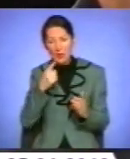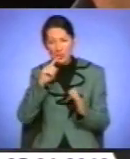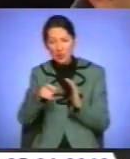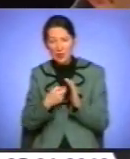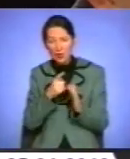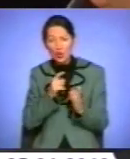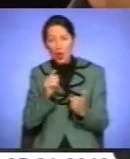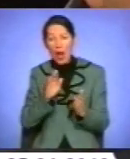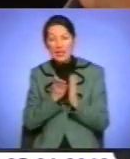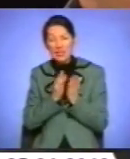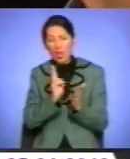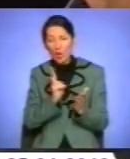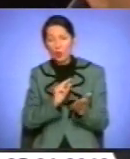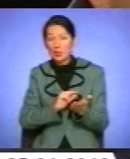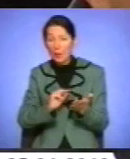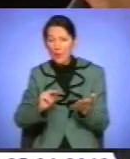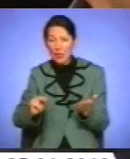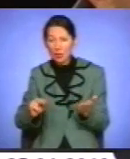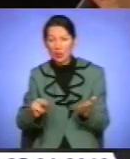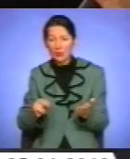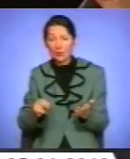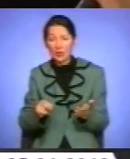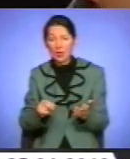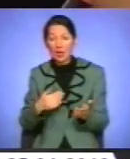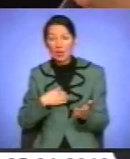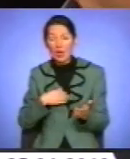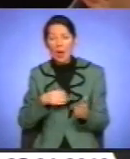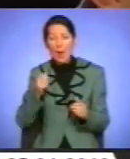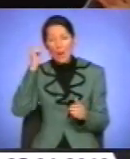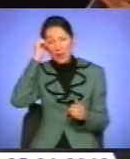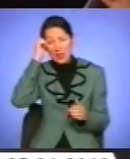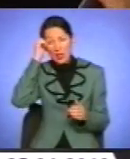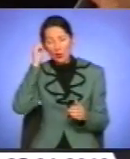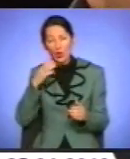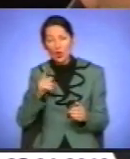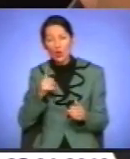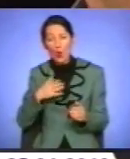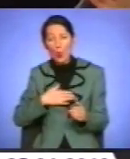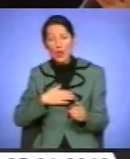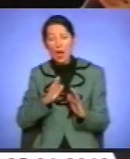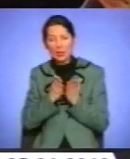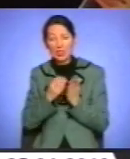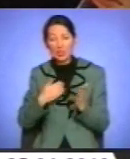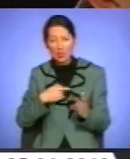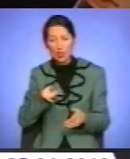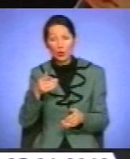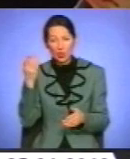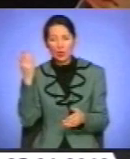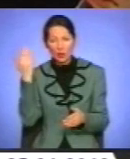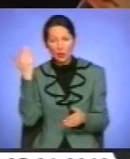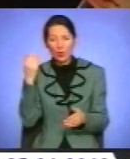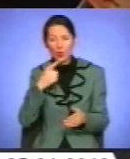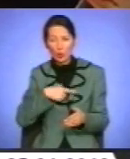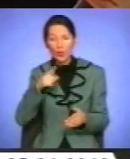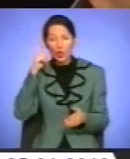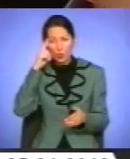І чомусь мені, я досі це добре пам'ятаю, моя книжка, яку я, ймовірно, колись напишу, я тоді думав, уявлялася